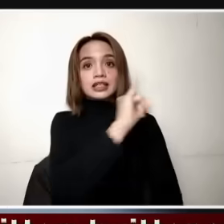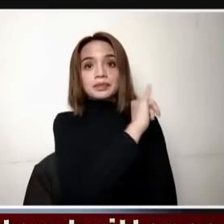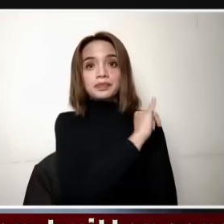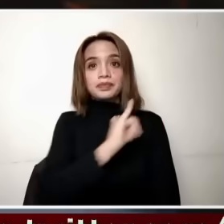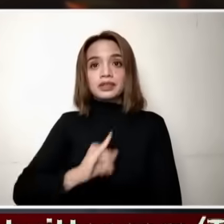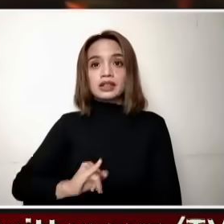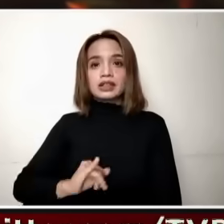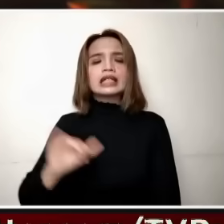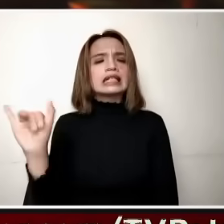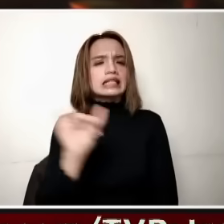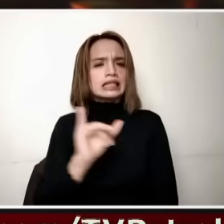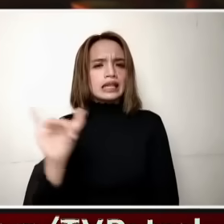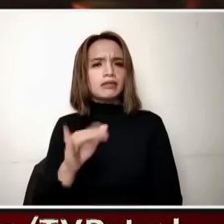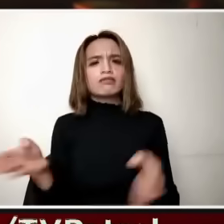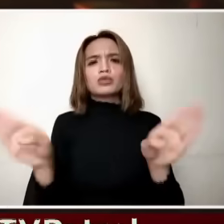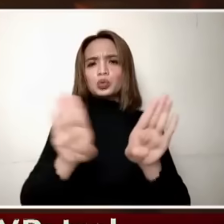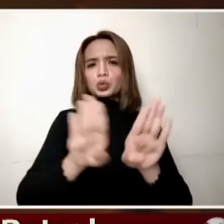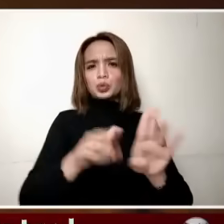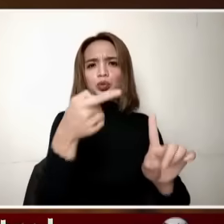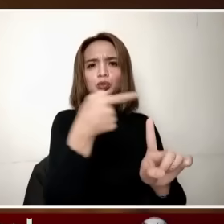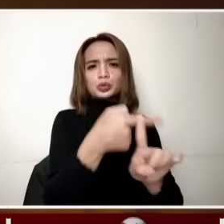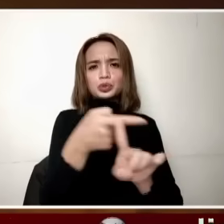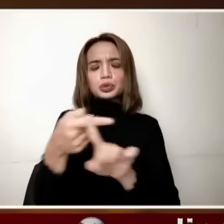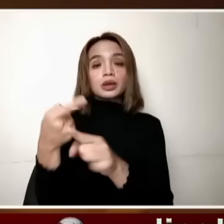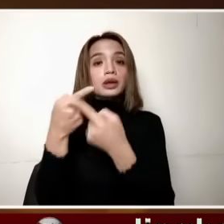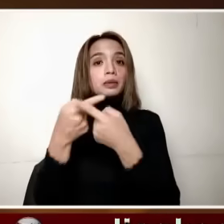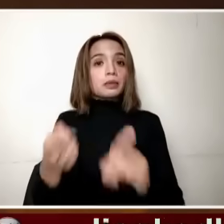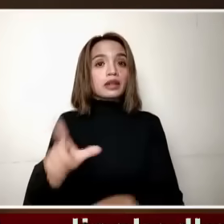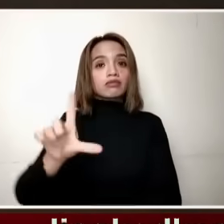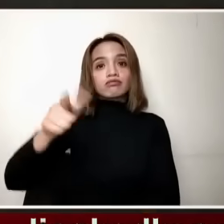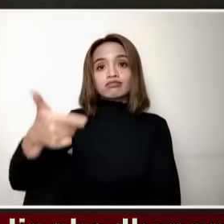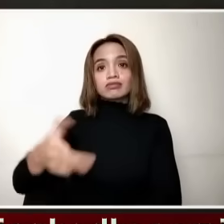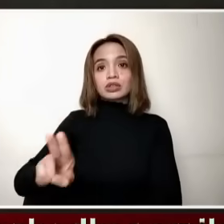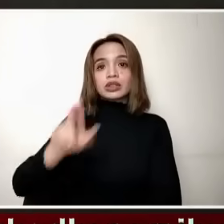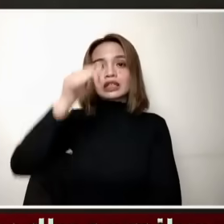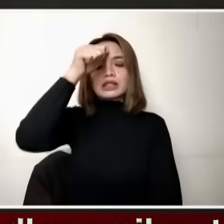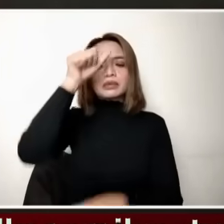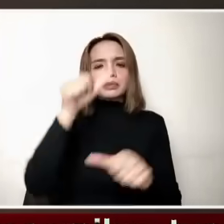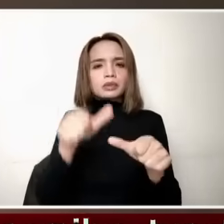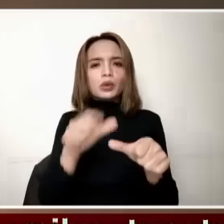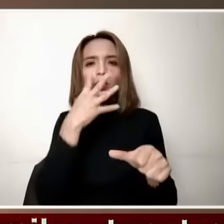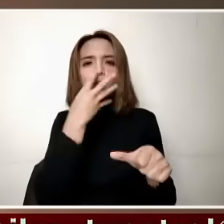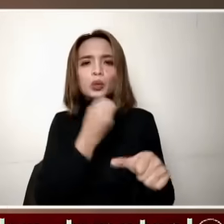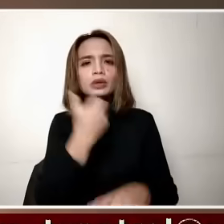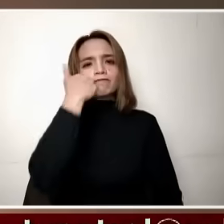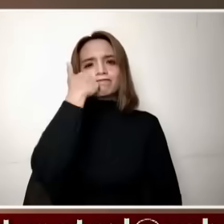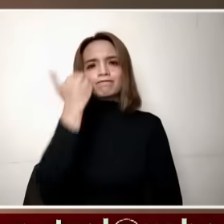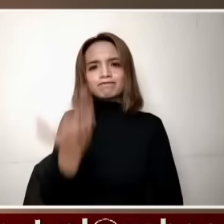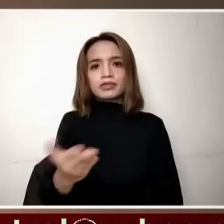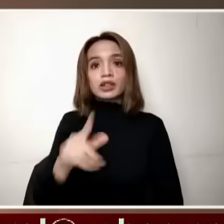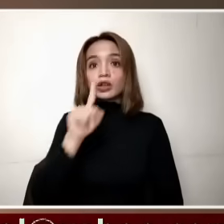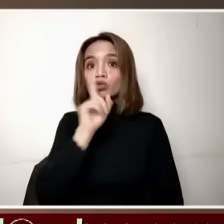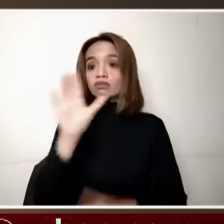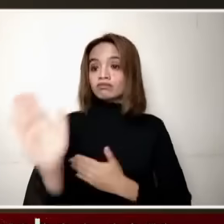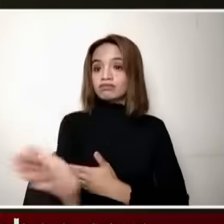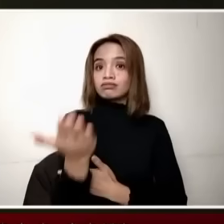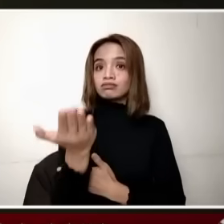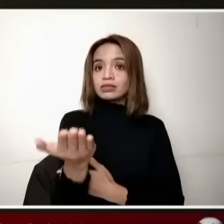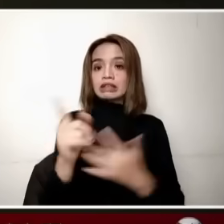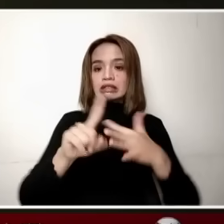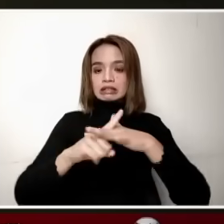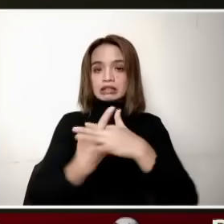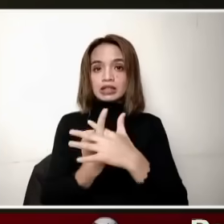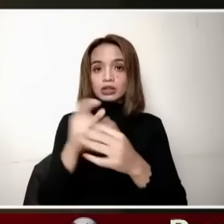ang mga sementeryo pero inalala pa rin ng lokal na pamahalaan ang mga yumao. Madaling araw pa lang, sinimulan na ng mga empleyado ng